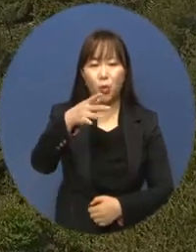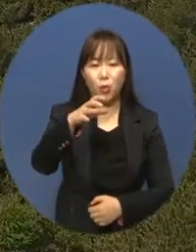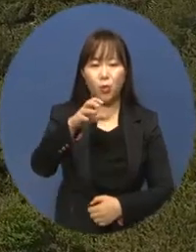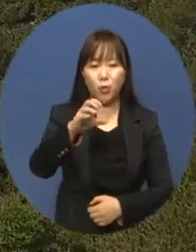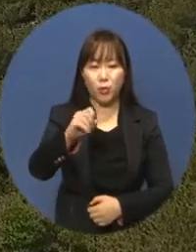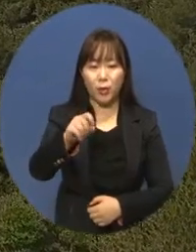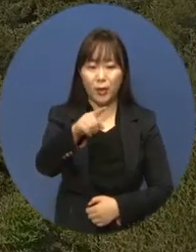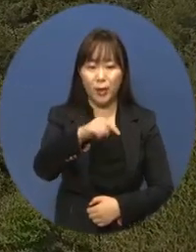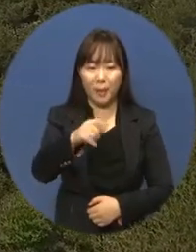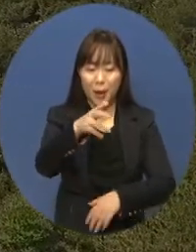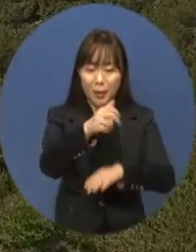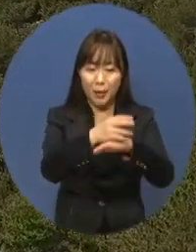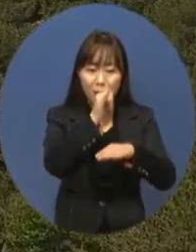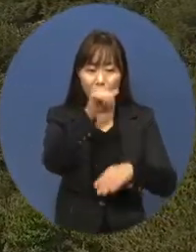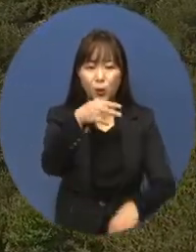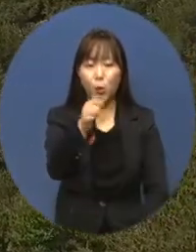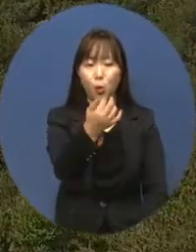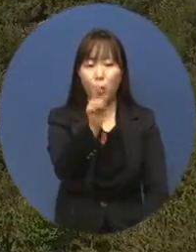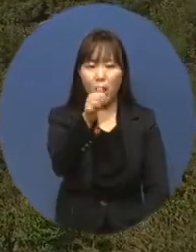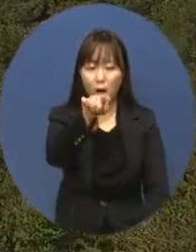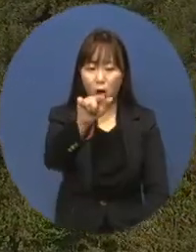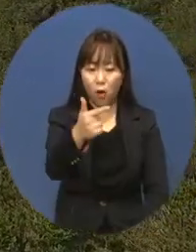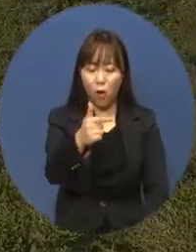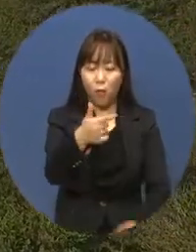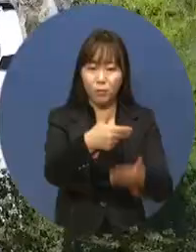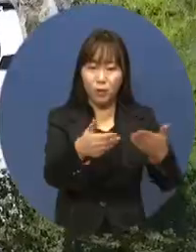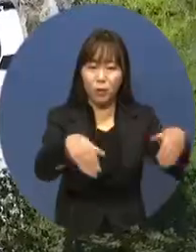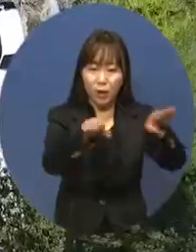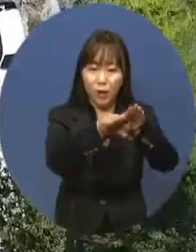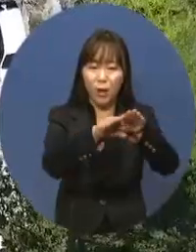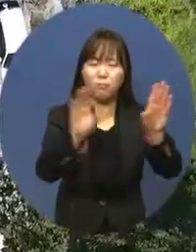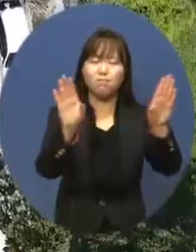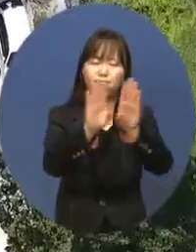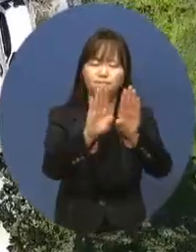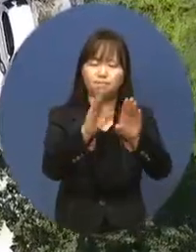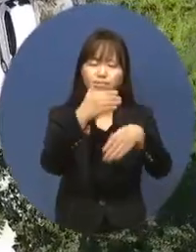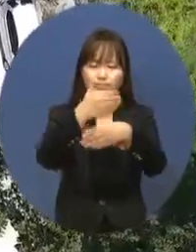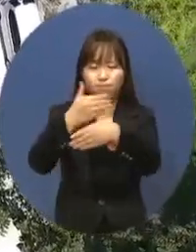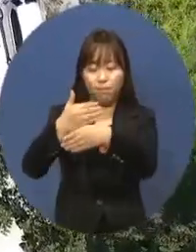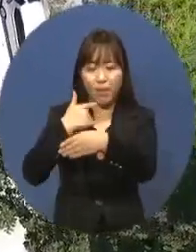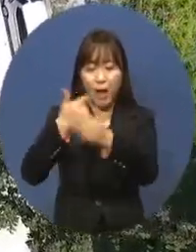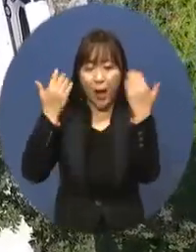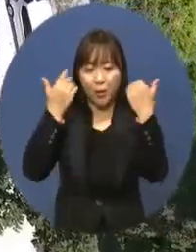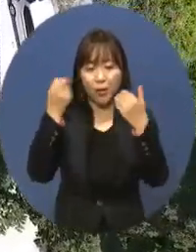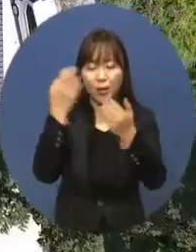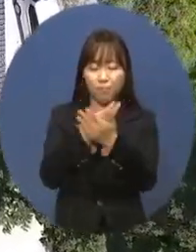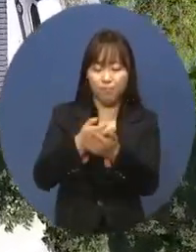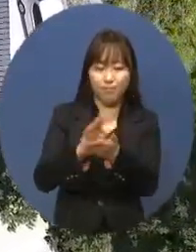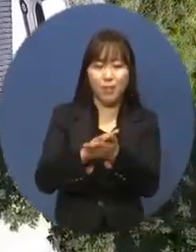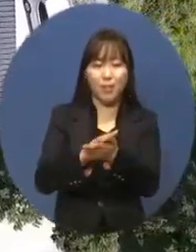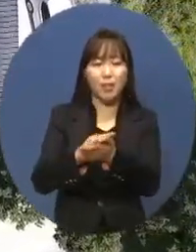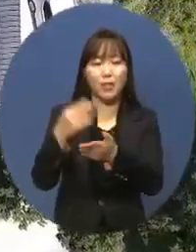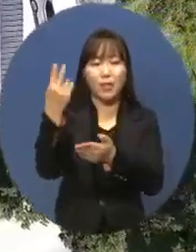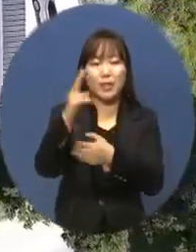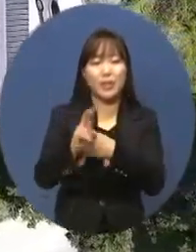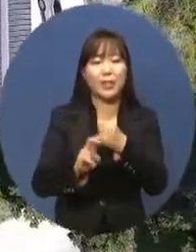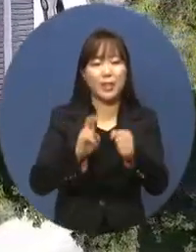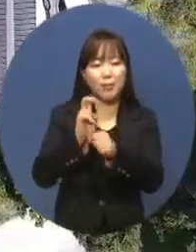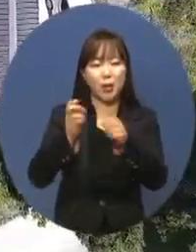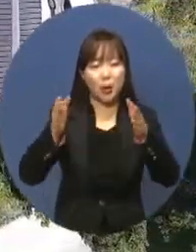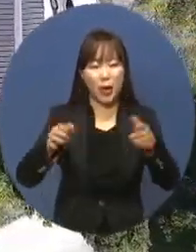끝자락에 위치한 도화원 미술관은 문을 닫았던 학교를 미술관으로 리모델링해 지난 20여